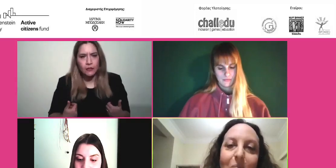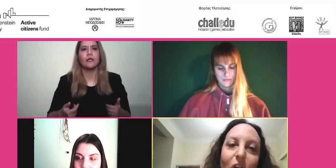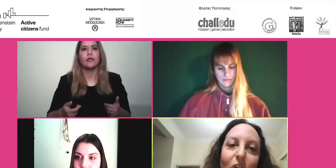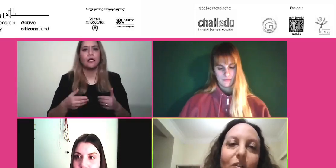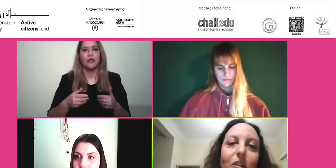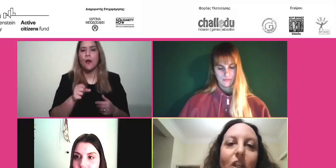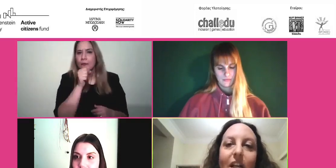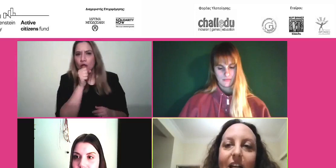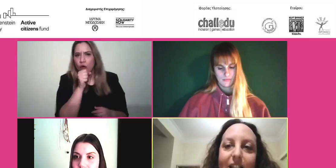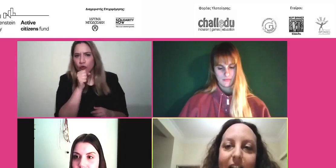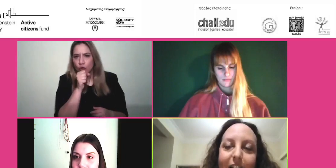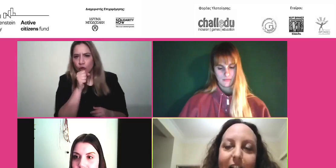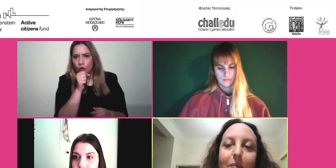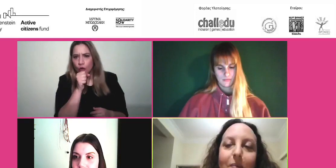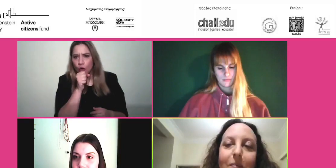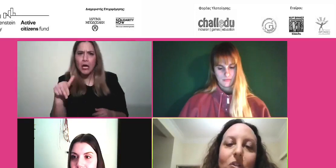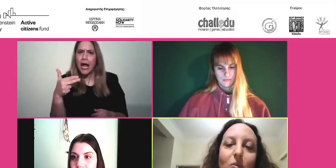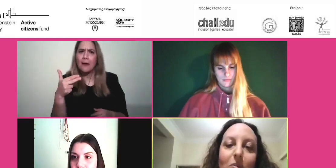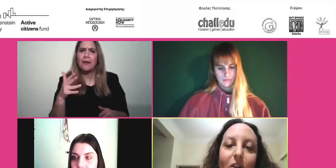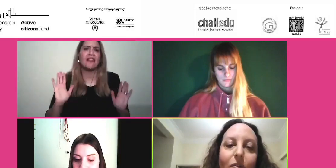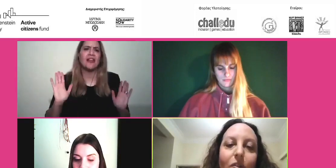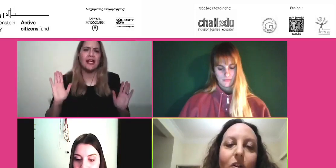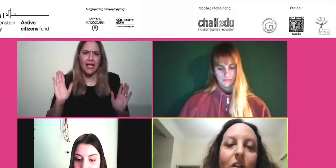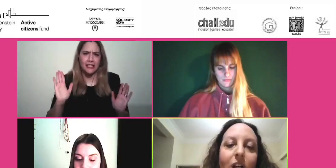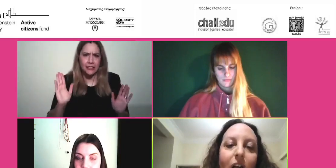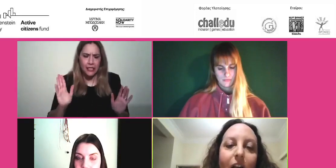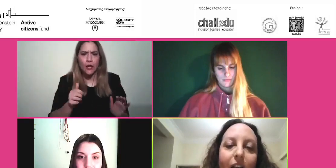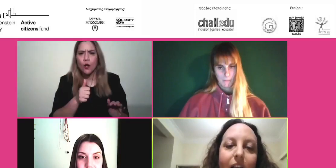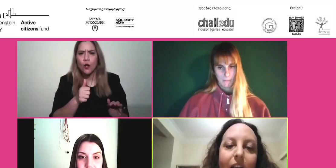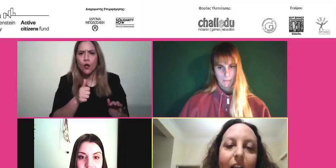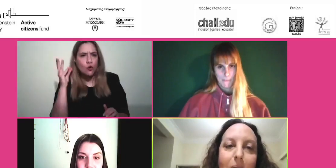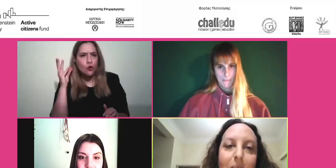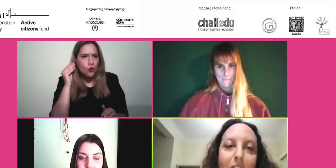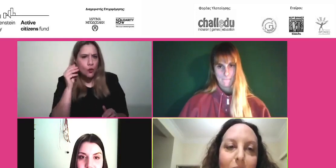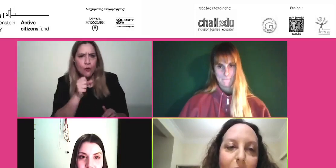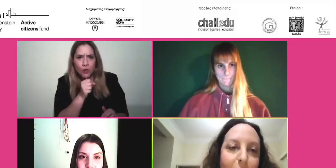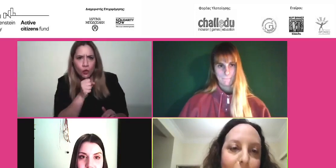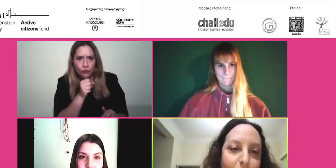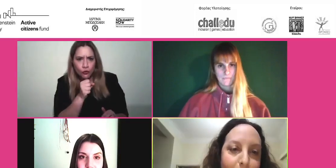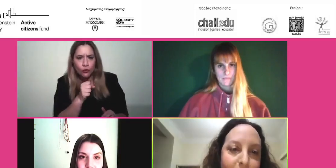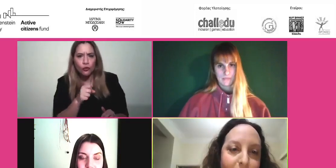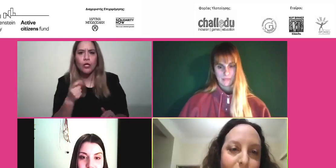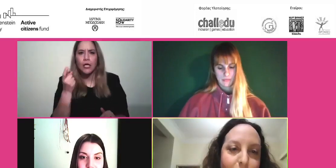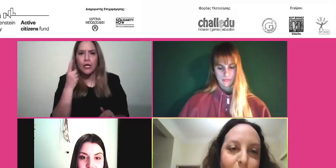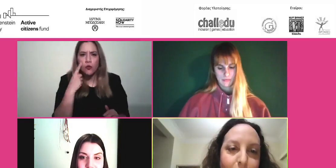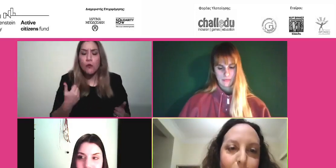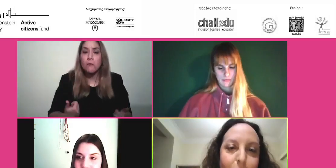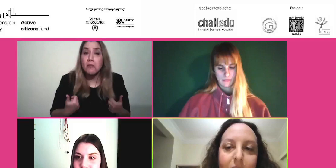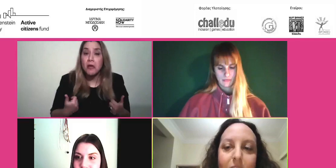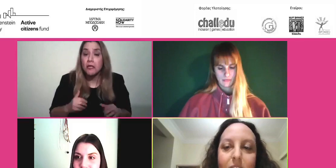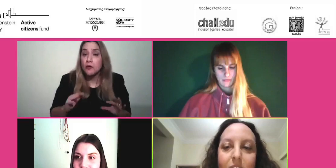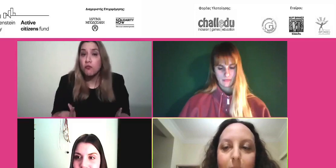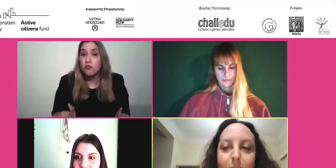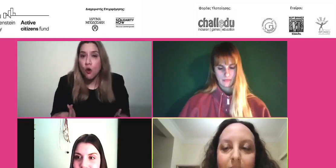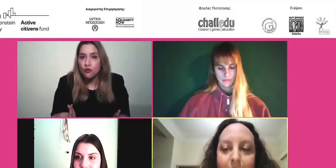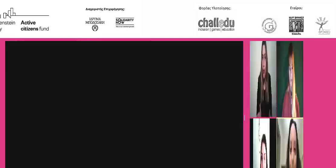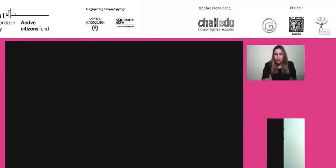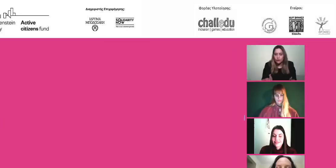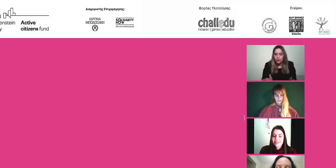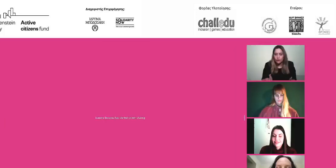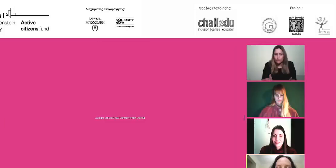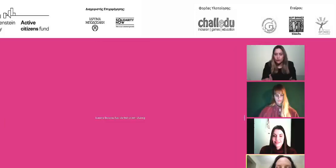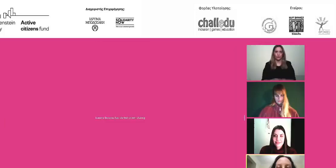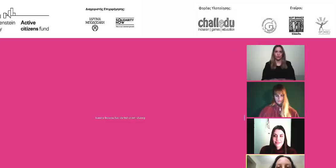το μικρόφωνο, δεν χρειάζεται κάμερα, μόνο το μικρόφωνο και πάμε να δούμε πώς θα παίξουμε το πρώτο μας παιχνίδι.